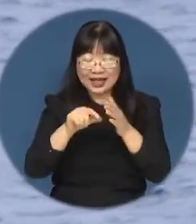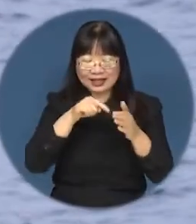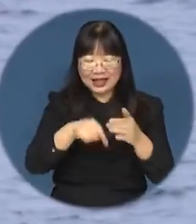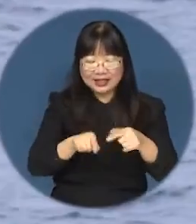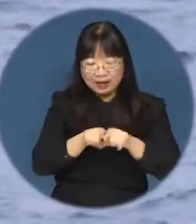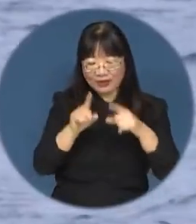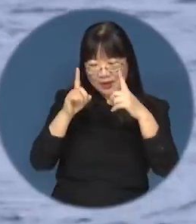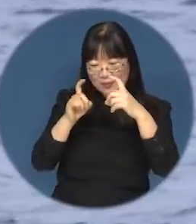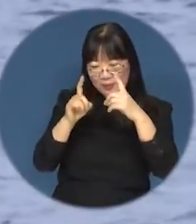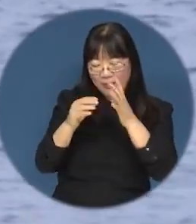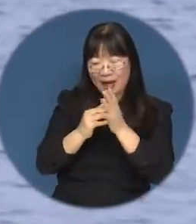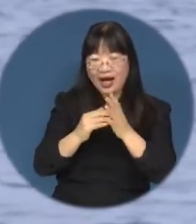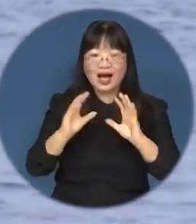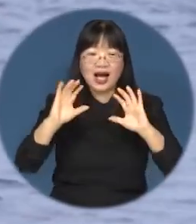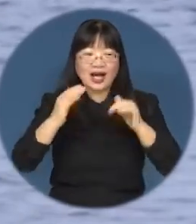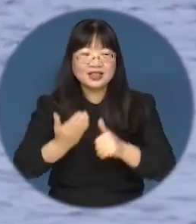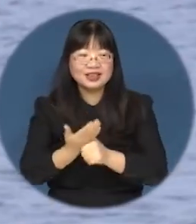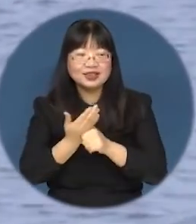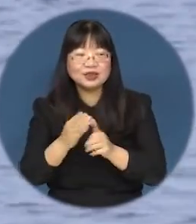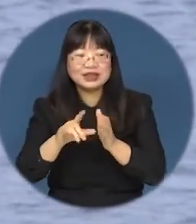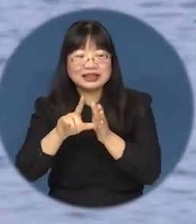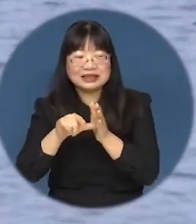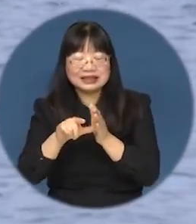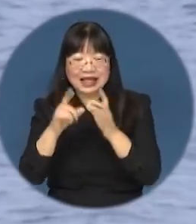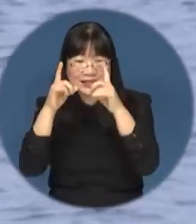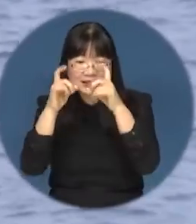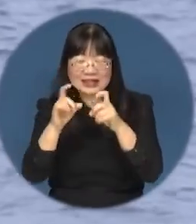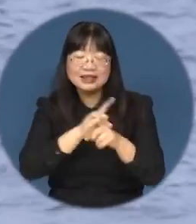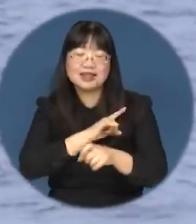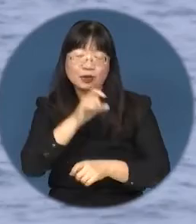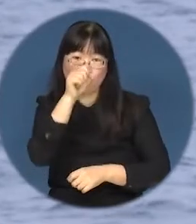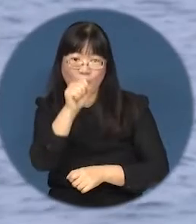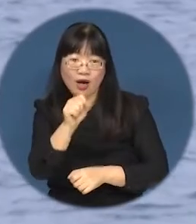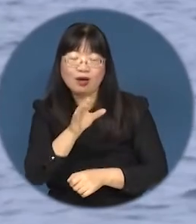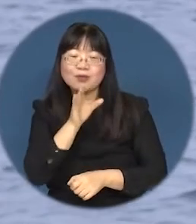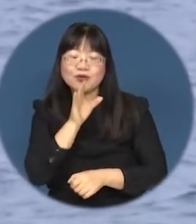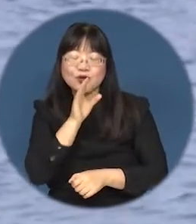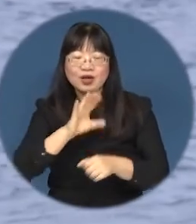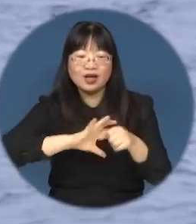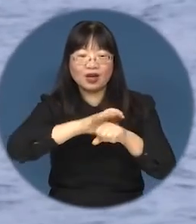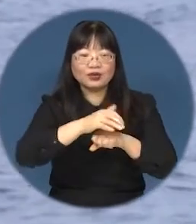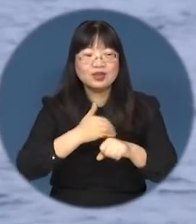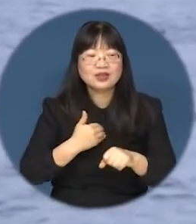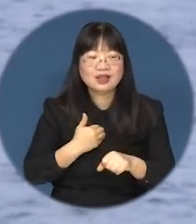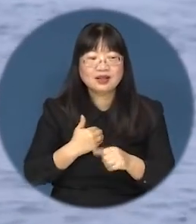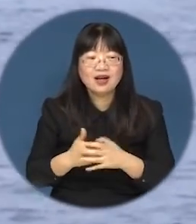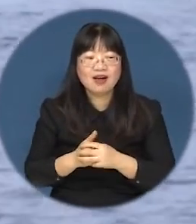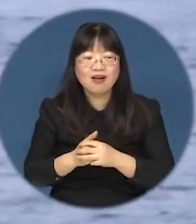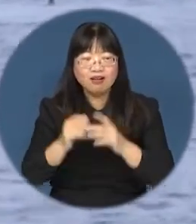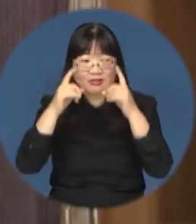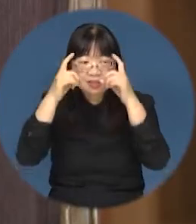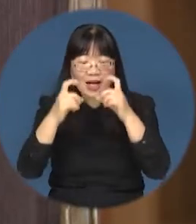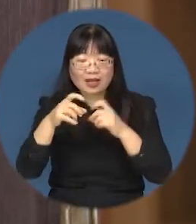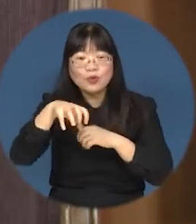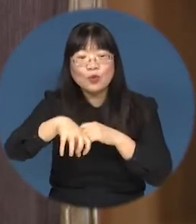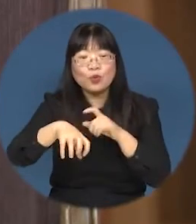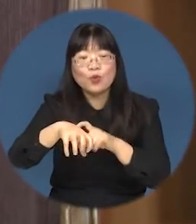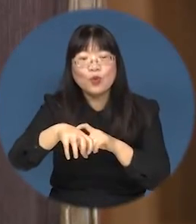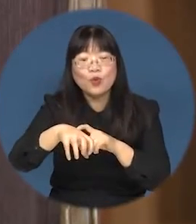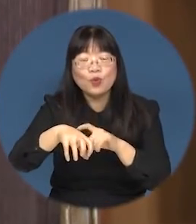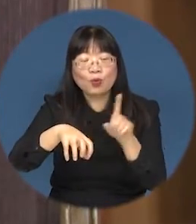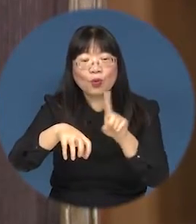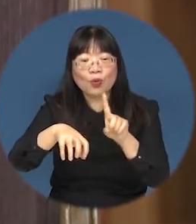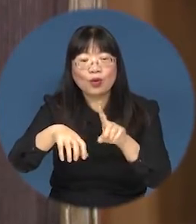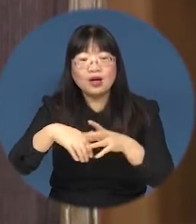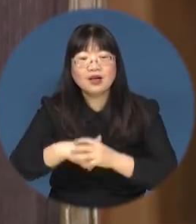같이 찍죠. 그럼 새끼 키울 시즌에 찍는 게 제일 좋네요. 그렇죠. 그래서 전 세계적으로 제가 가서 사진 찍는 곳은